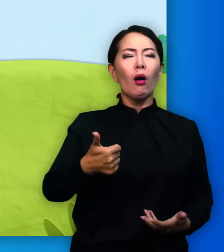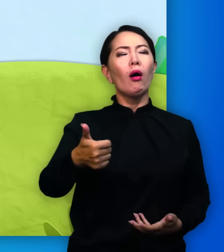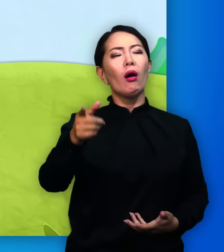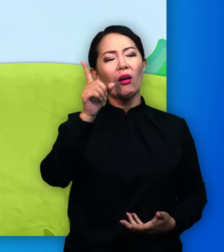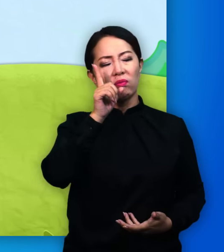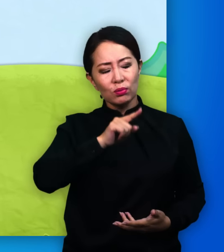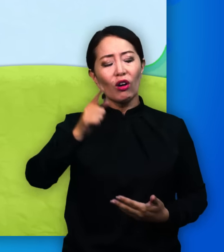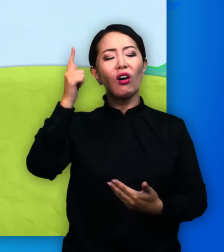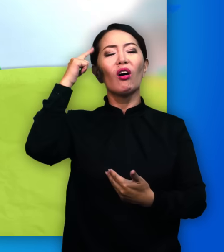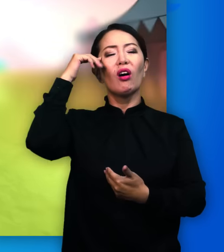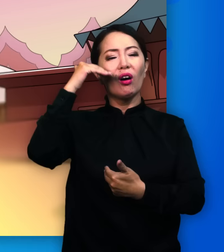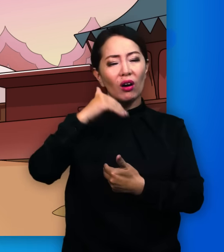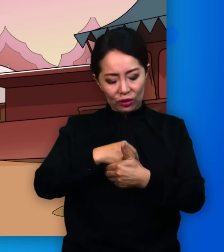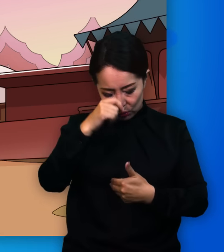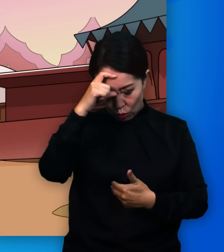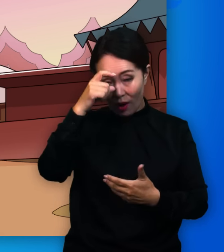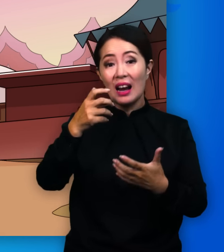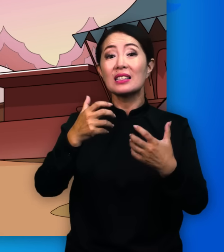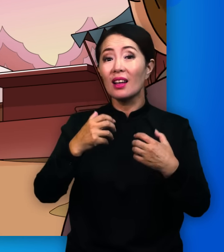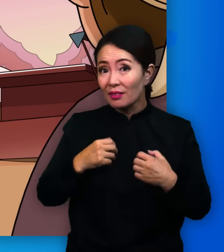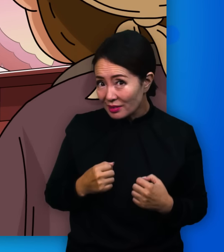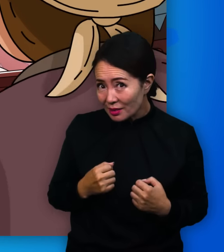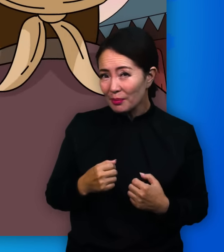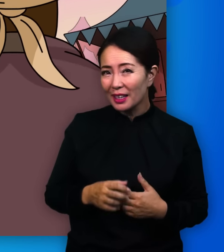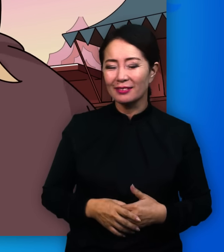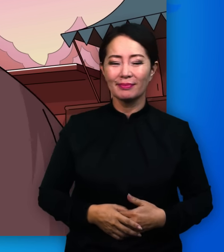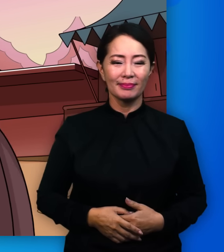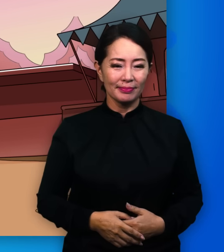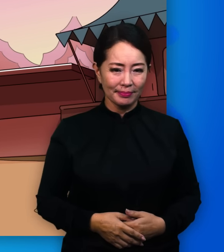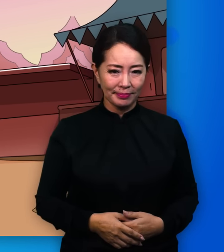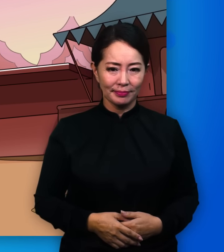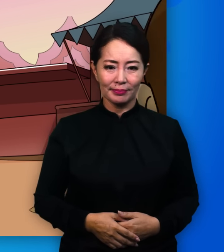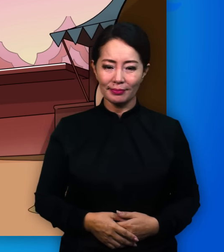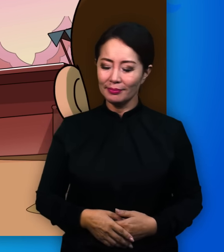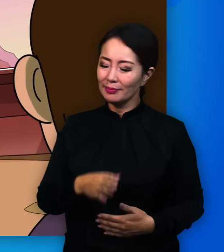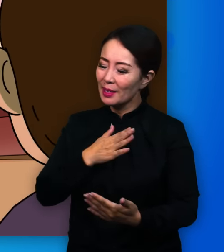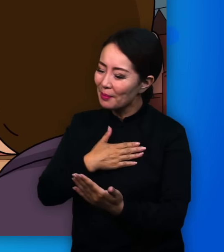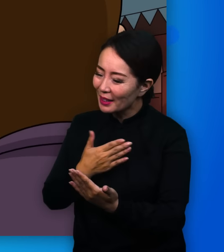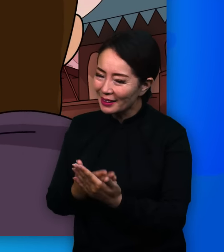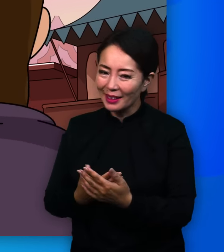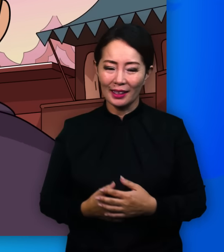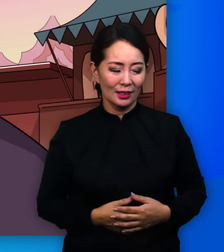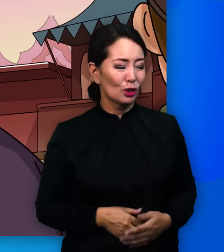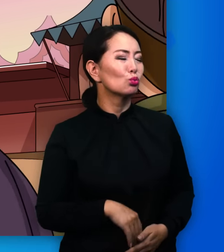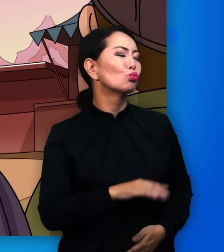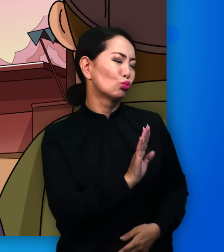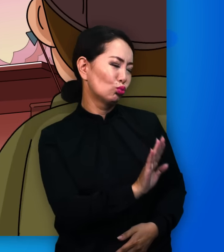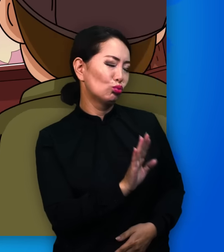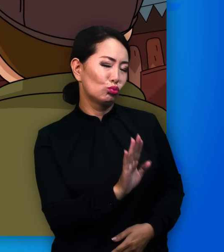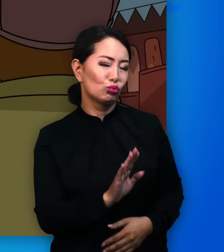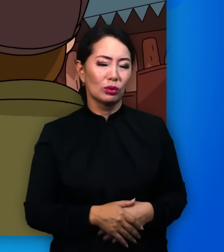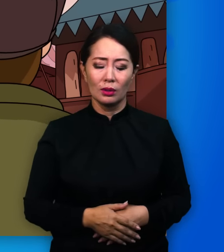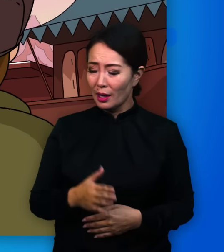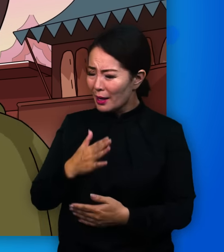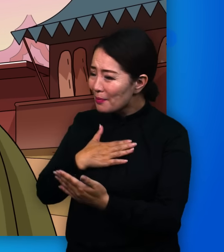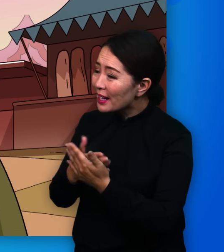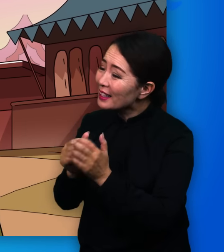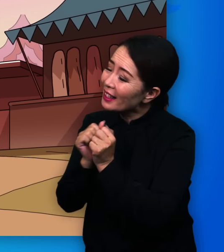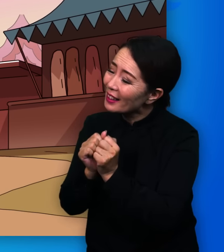Хаан 10 хүн туслал алтан богц өгнө гэж худлаа хэлсэн гэж юу? Та яаж мэдсэн юм бэ? Би тэр тамгыг хуурамч тамга